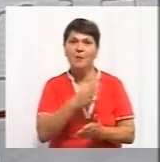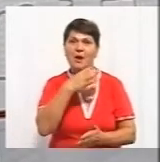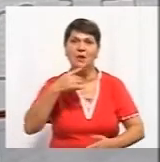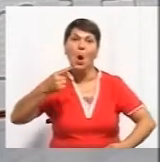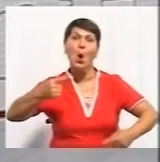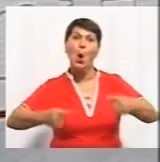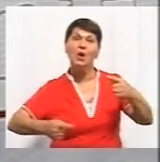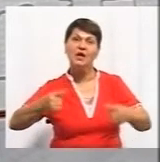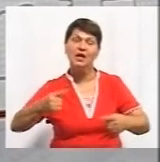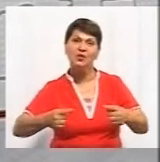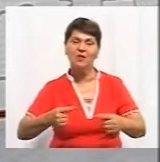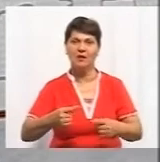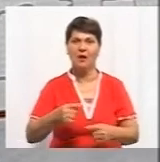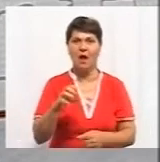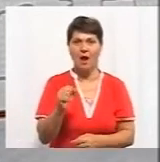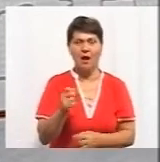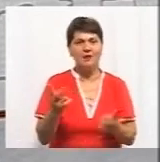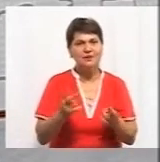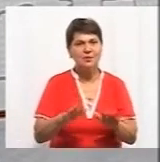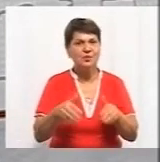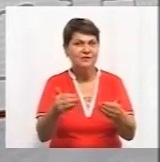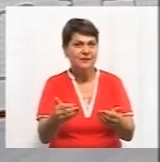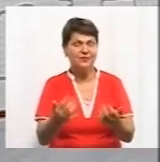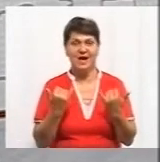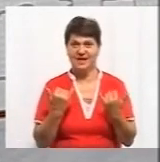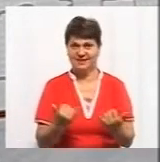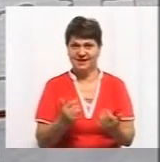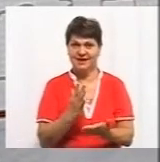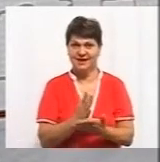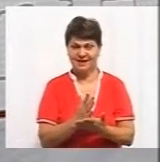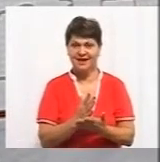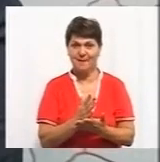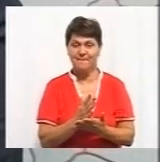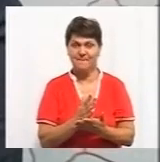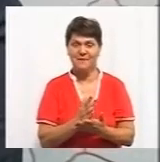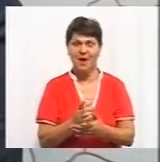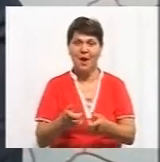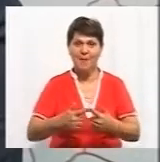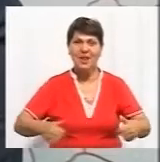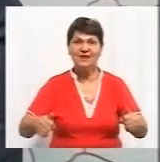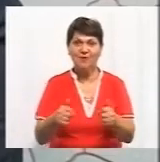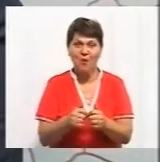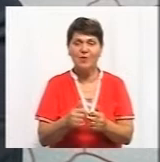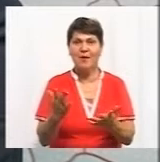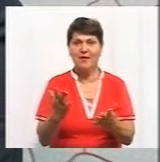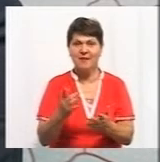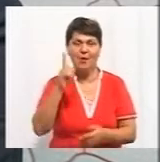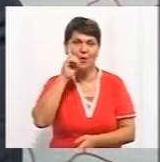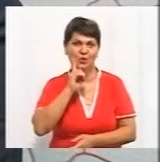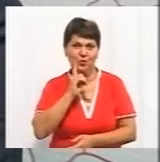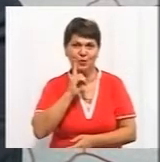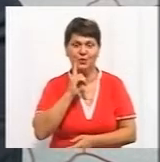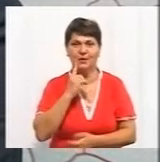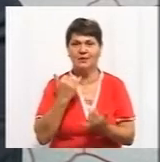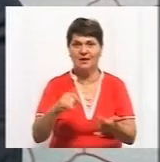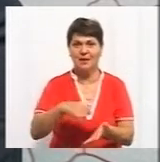конкретно пропонувати. Дана платформа, вона є, де люди висловлюють свої бажання, і будемо говорити, це дуже зручно і для міської